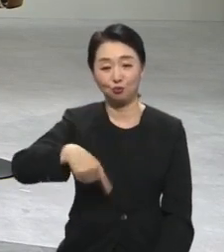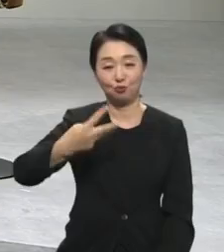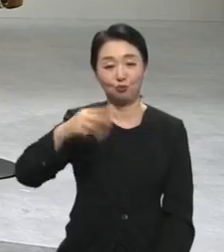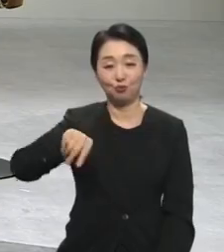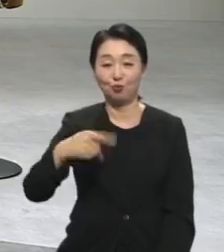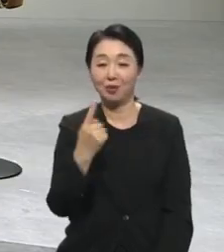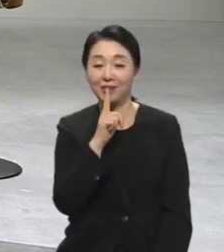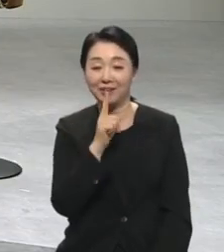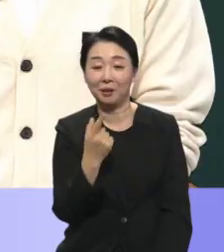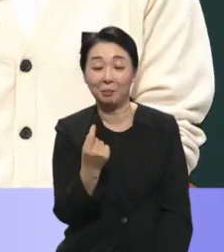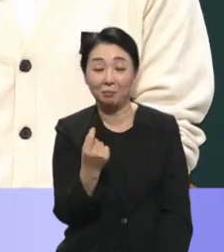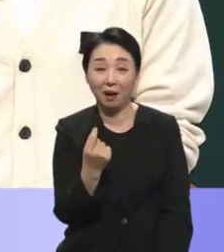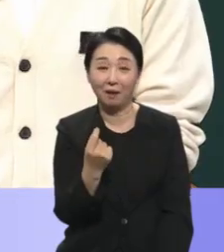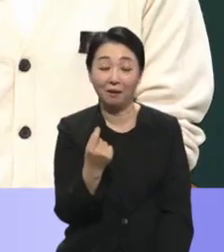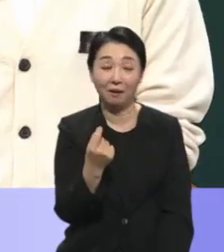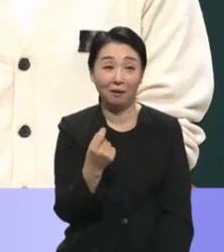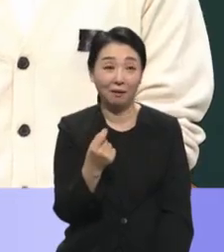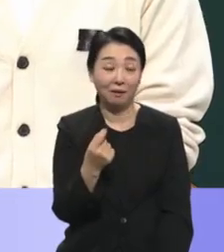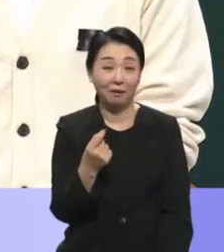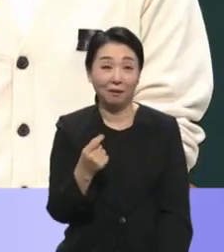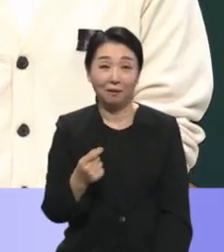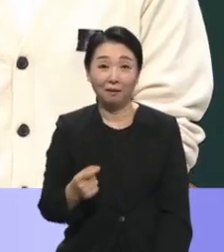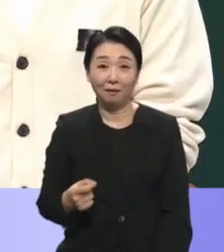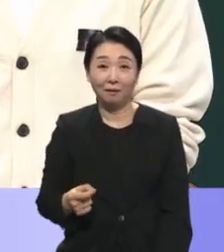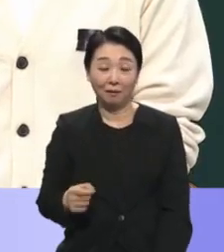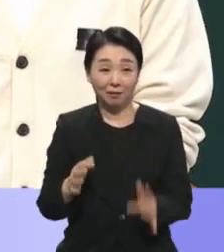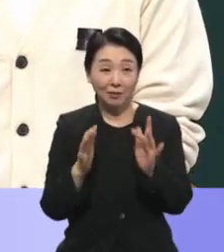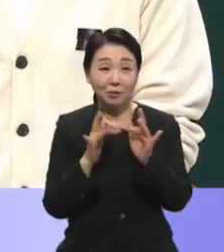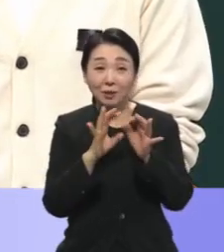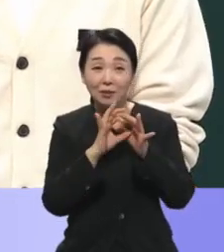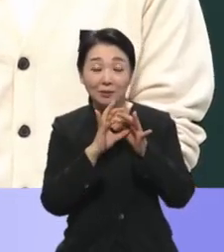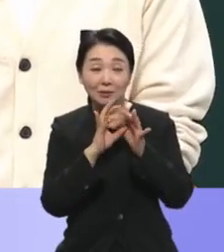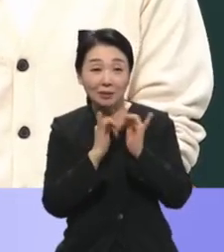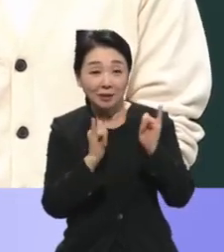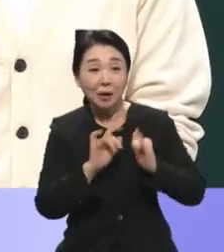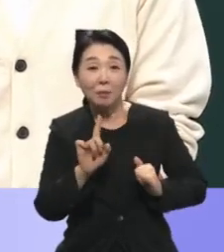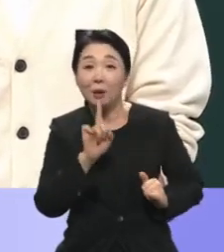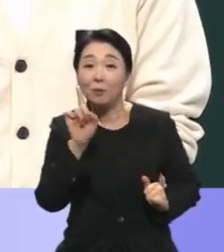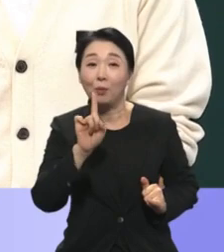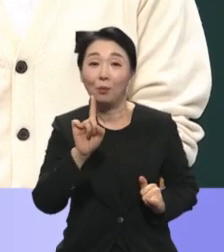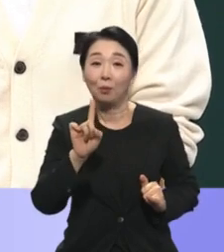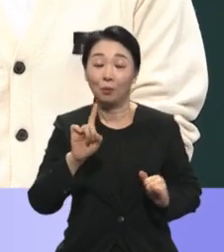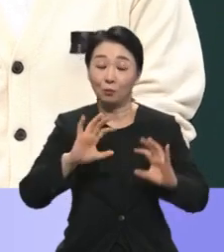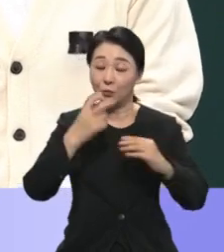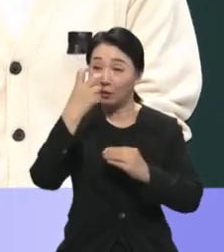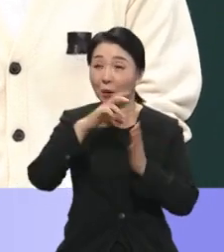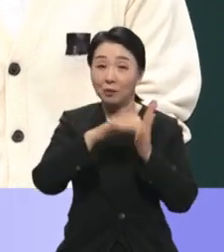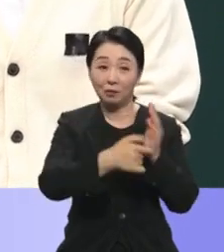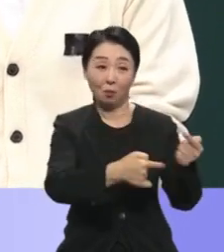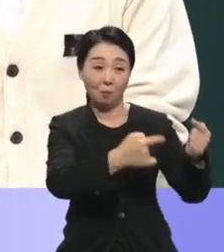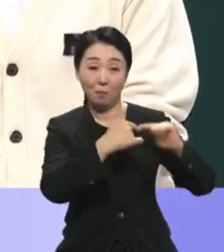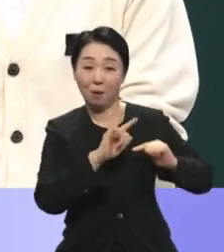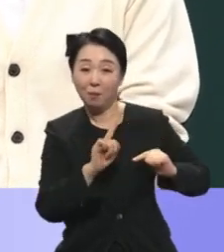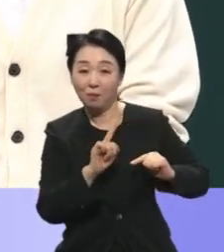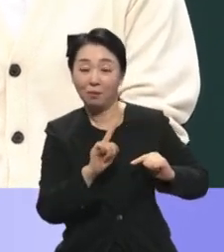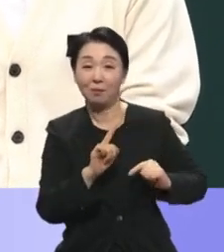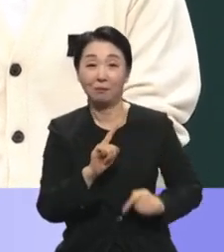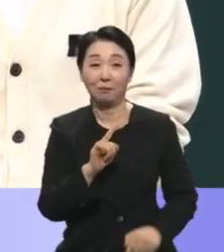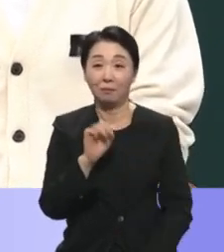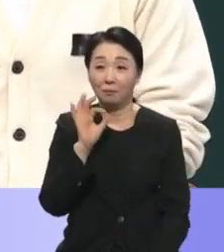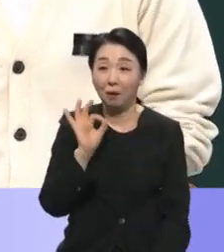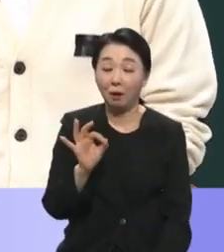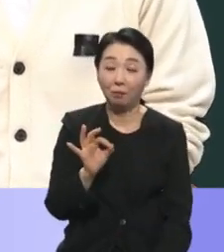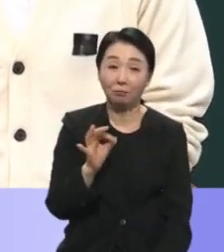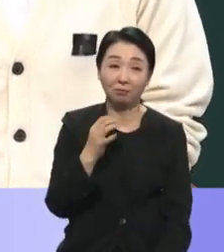있대요. 누리꾼들 반응은 어떻습니까? 국감장에 진출한 탕후루. 이거 보시는 분들 딱 보자마자 느낀 네. 반응하고 좀 비슷할 수 있는데